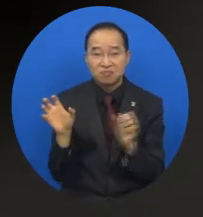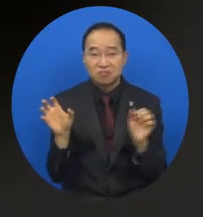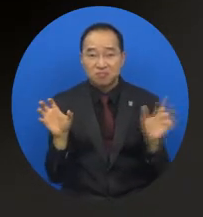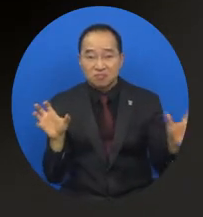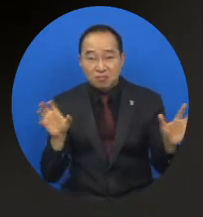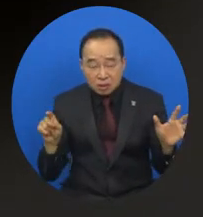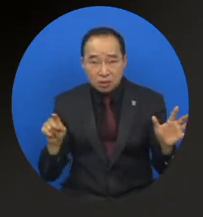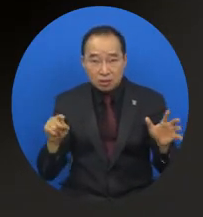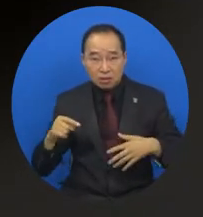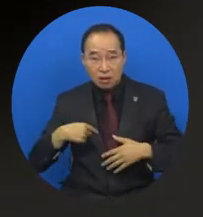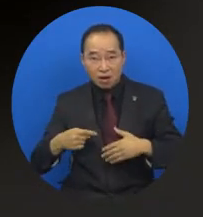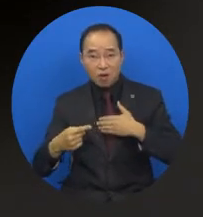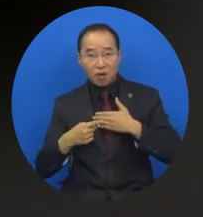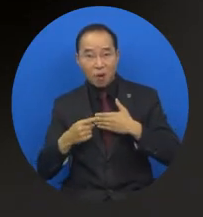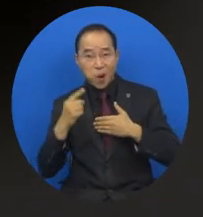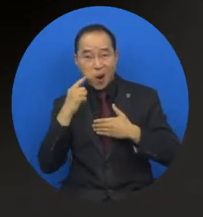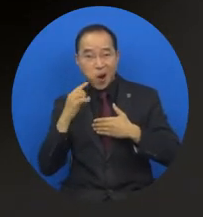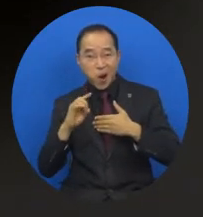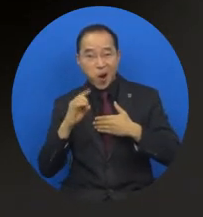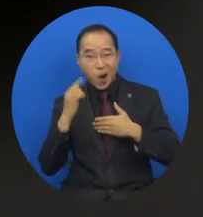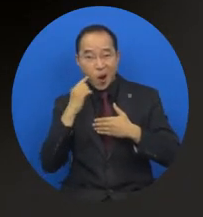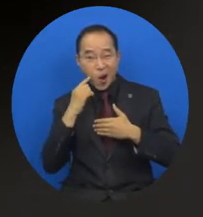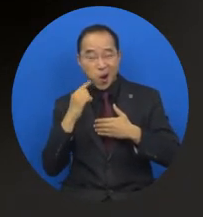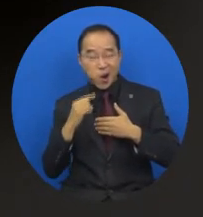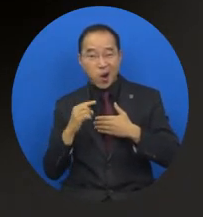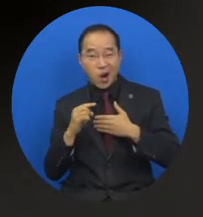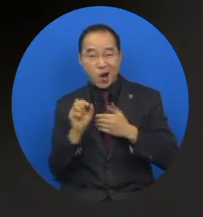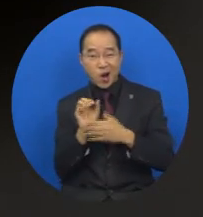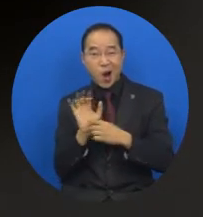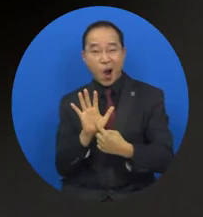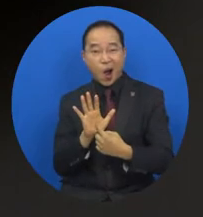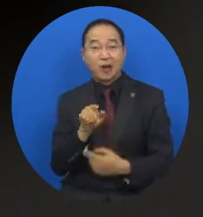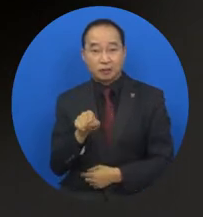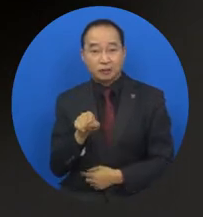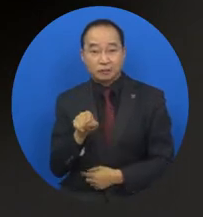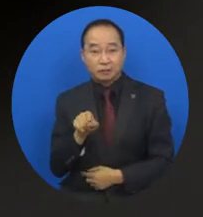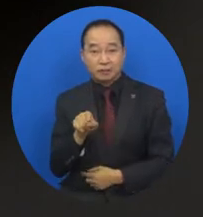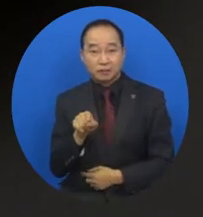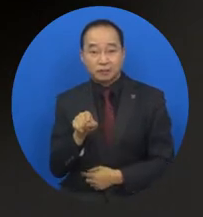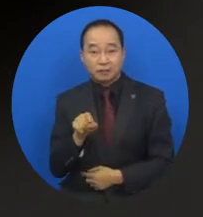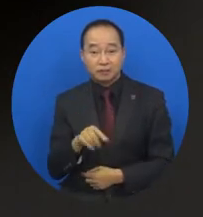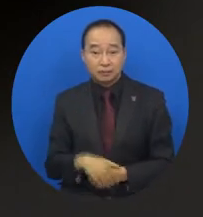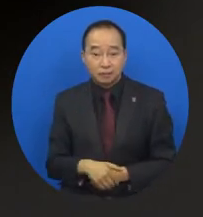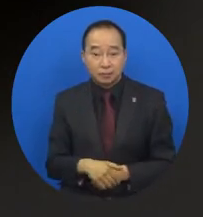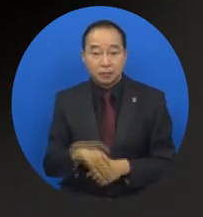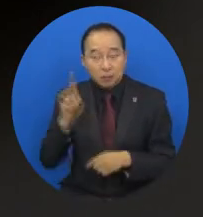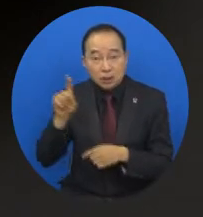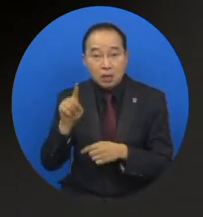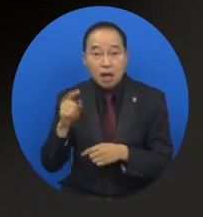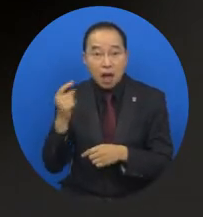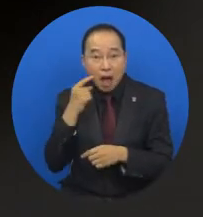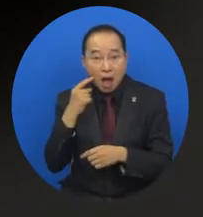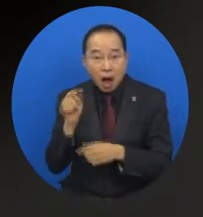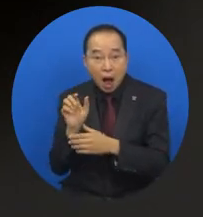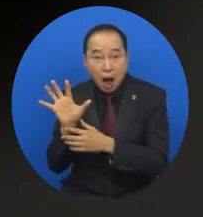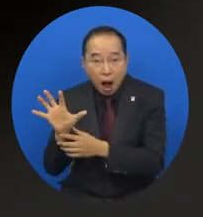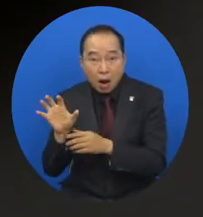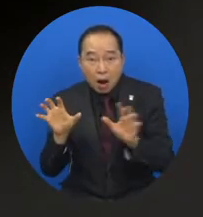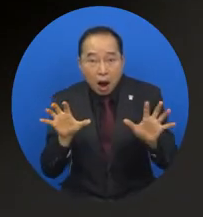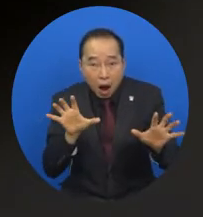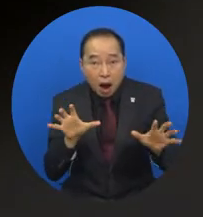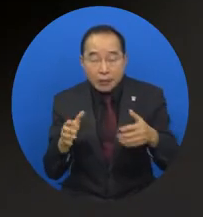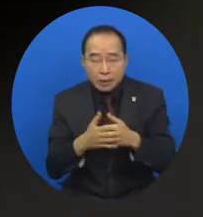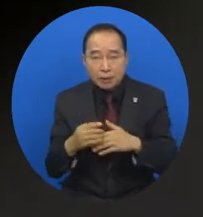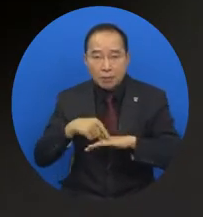모습들입니다. 그 기만들은 여러 가지 통로를 통해서 저를 계속